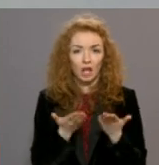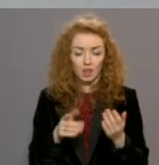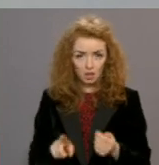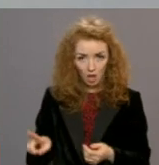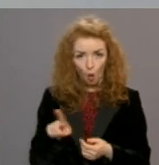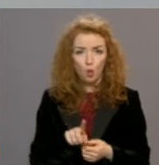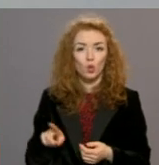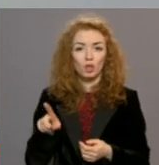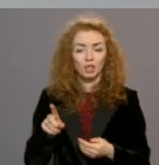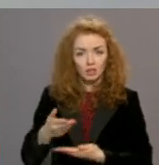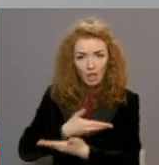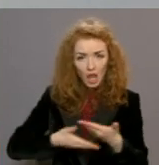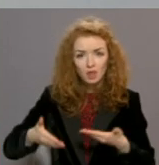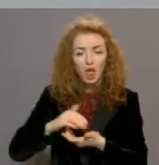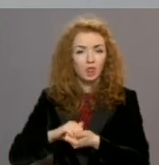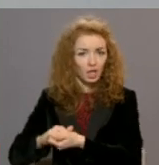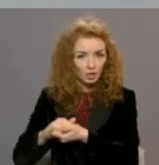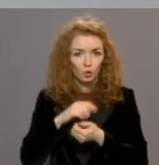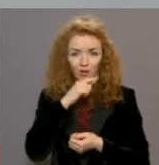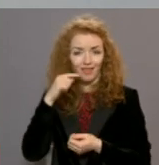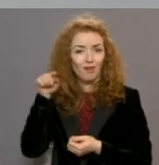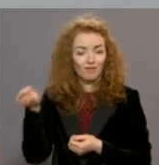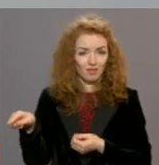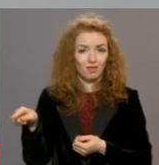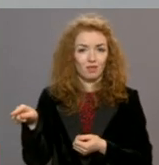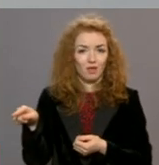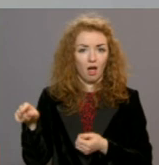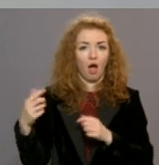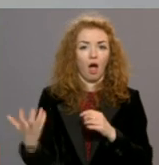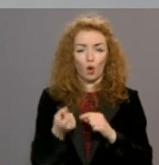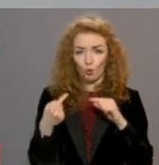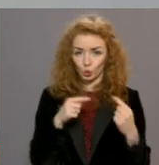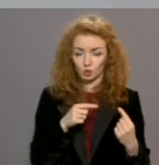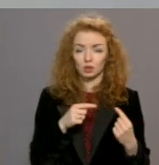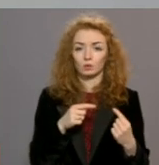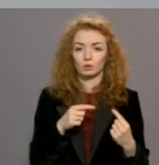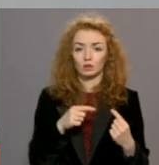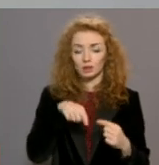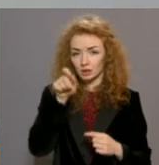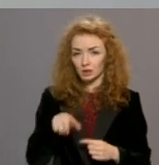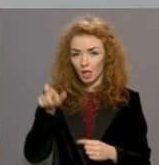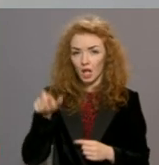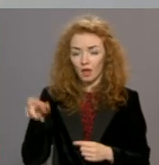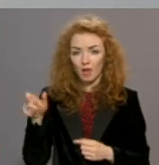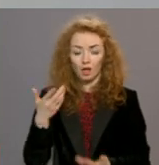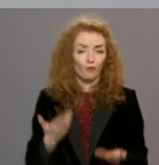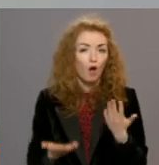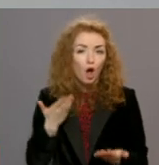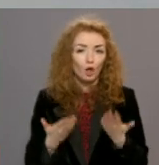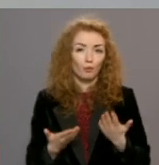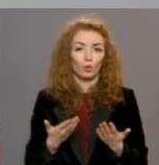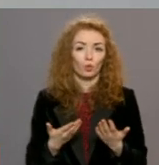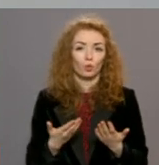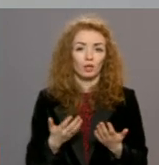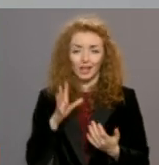tautas saliedietību Krievijā ap opozīciju? Cilvēki varbūt